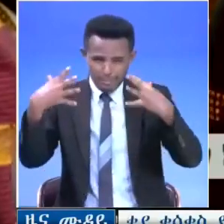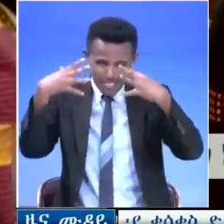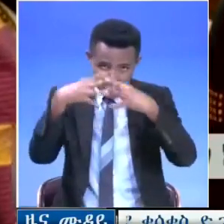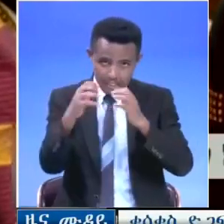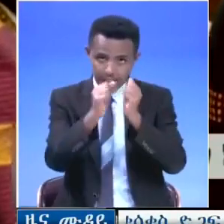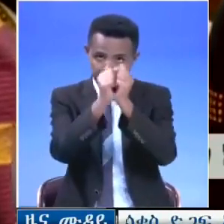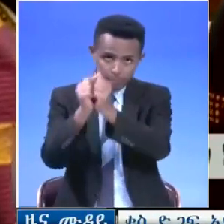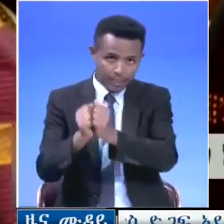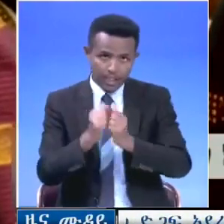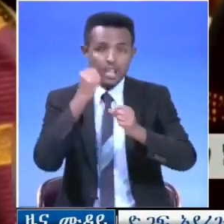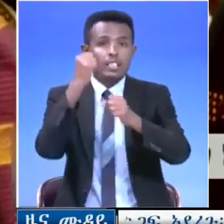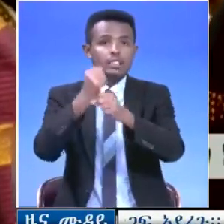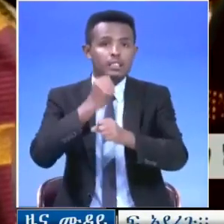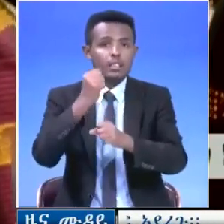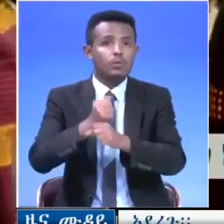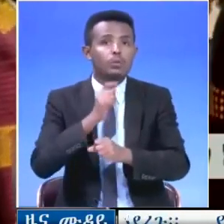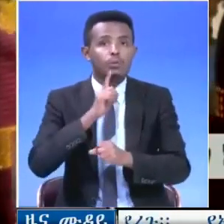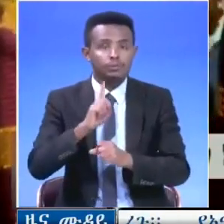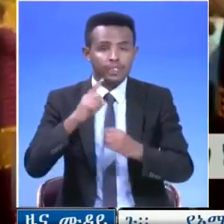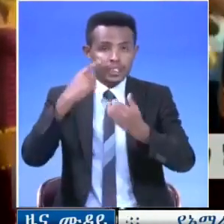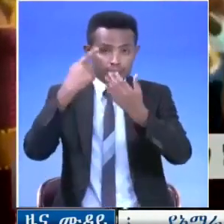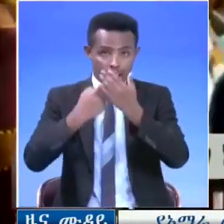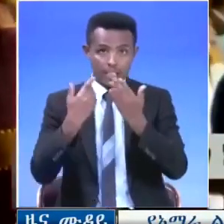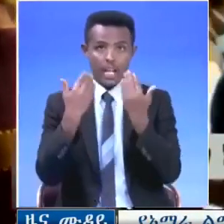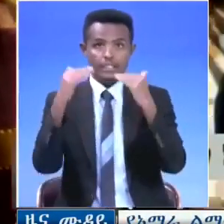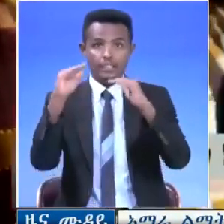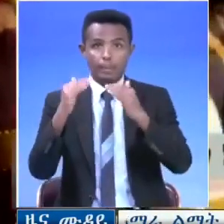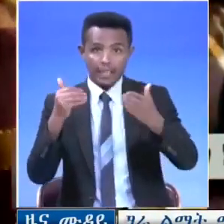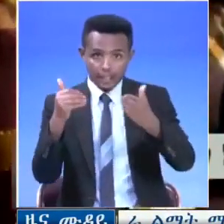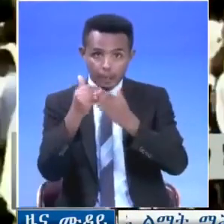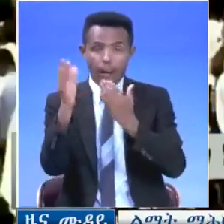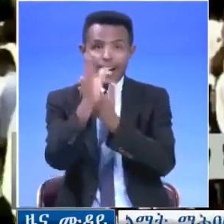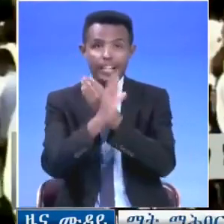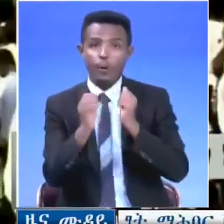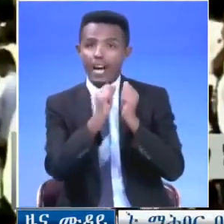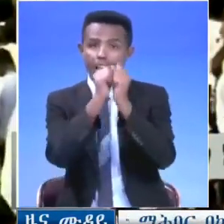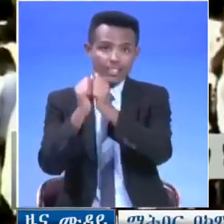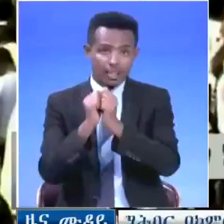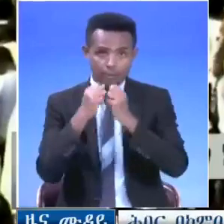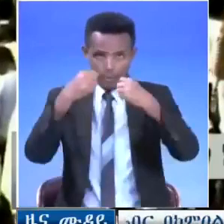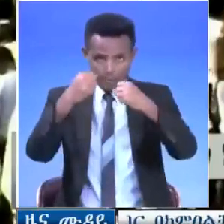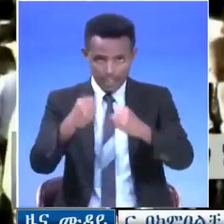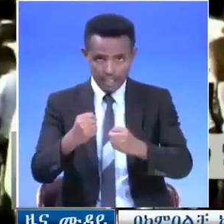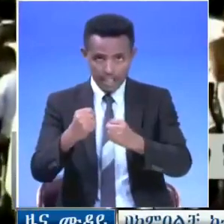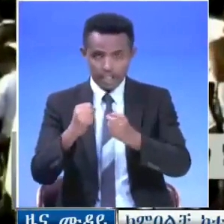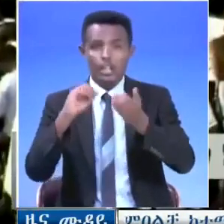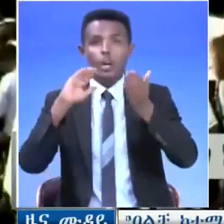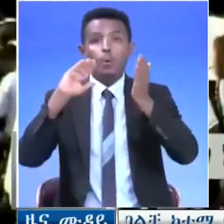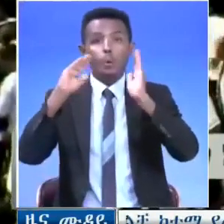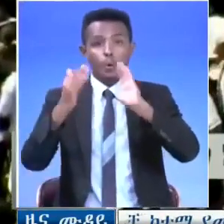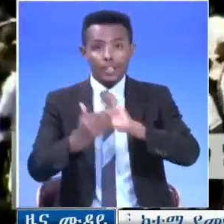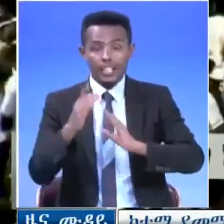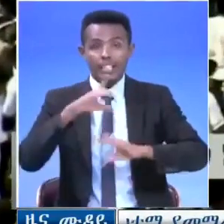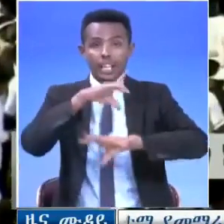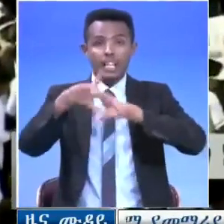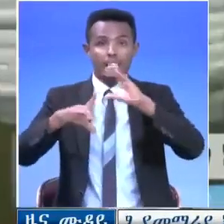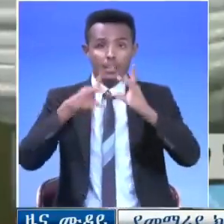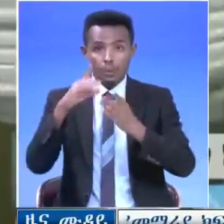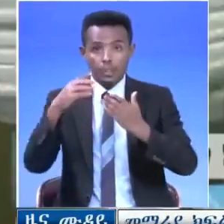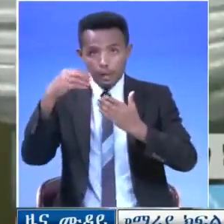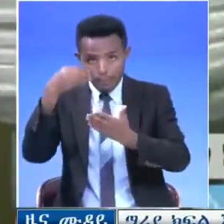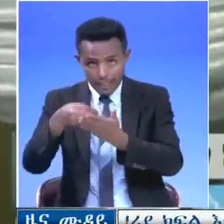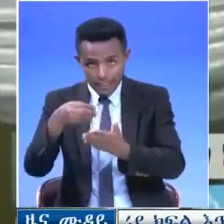በጋራ ሲሰሩ ነው። ከዚህ አንጻር በቅርቡ ሀገራዊ አንድነትን በሚያጠናክር አግባብ የክልሎች